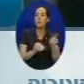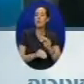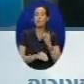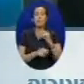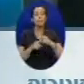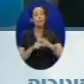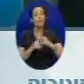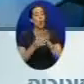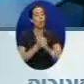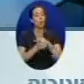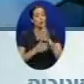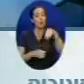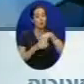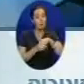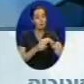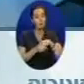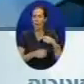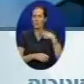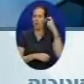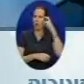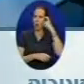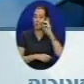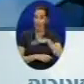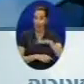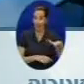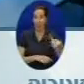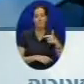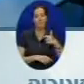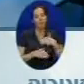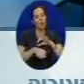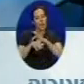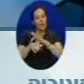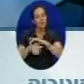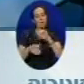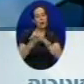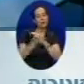ואיזה סוג של חברויות אנחנו. אני חושב שאצל ילדים אנחנו מכוונים